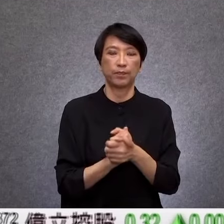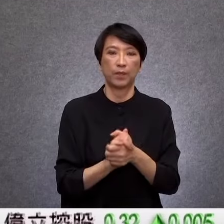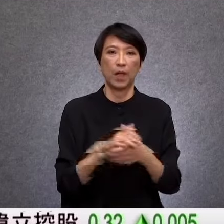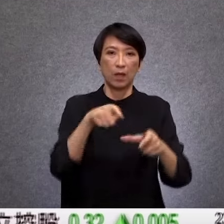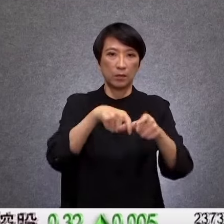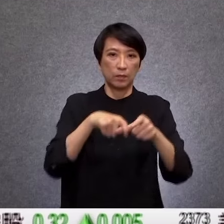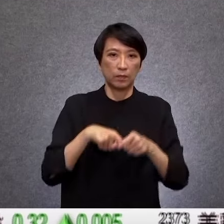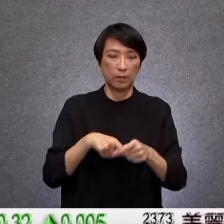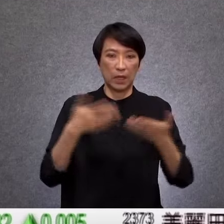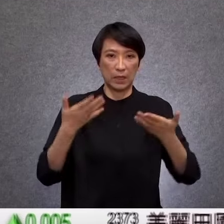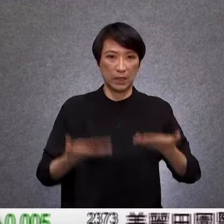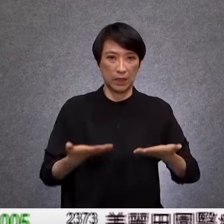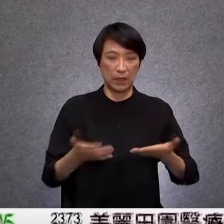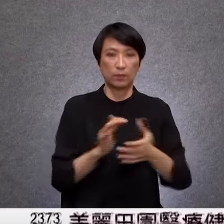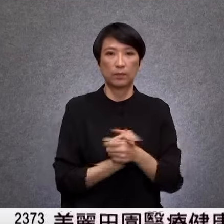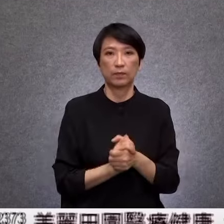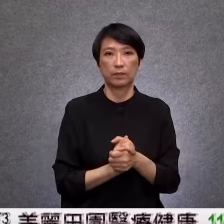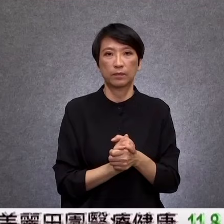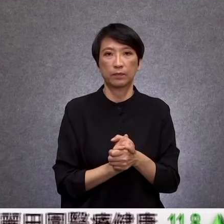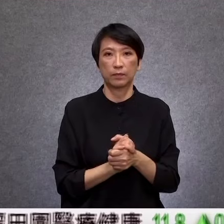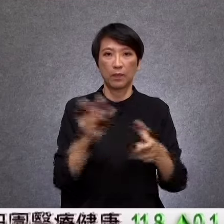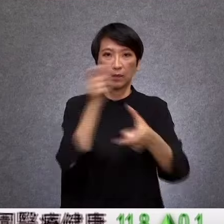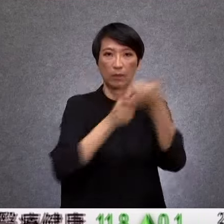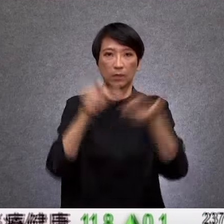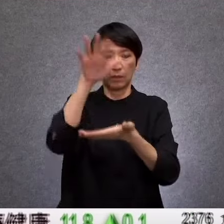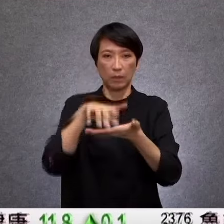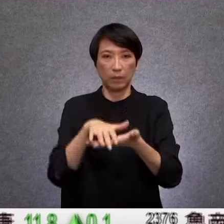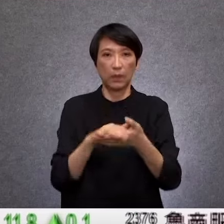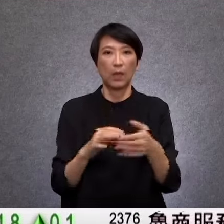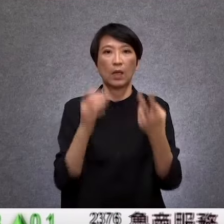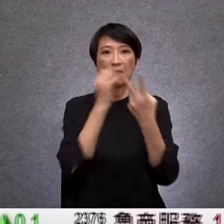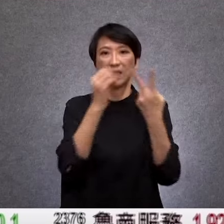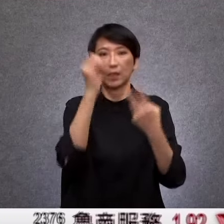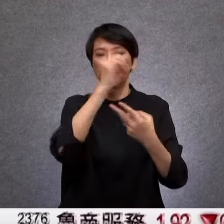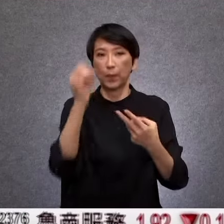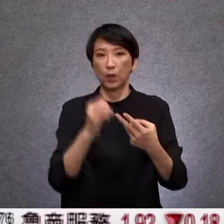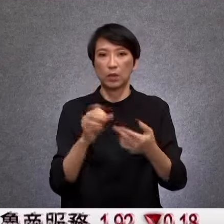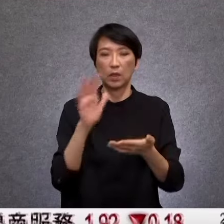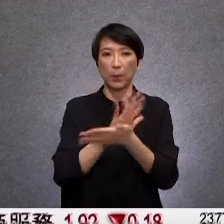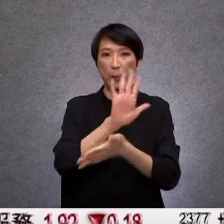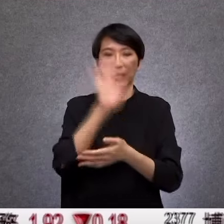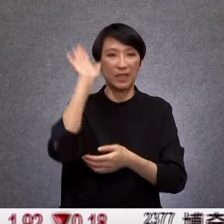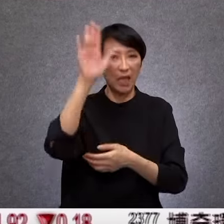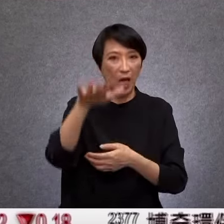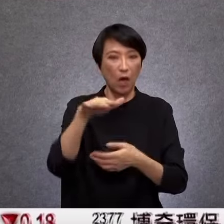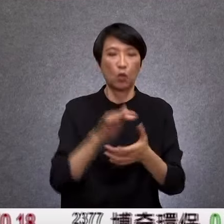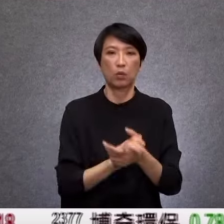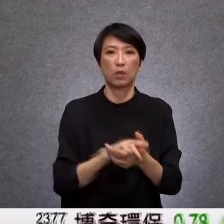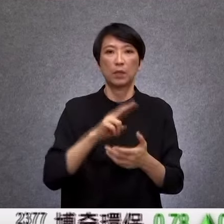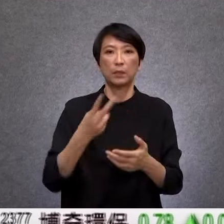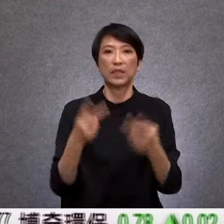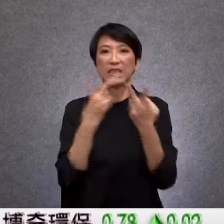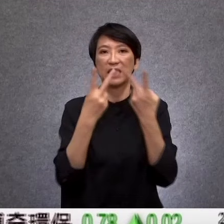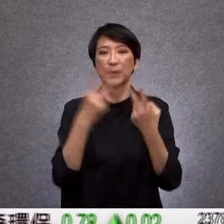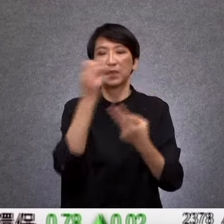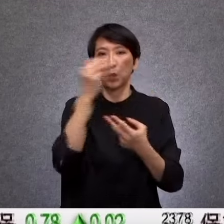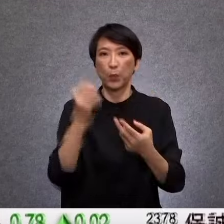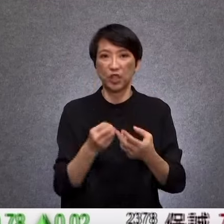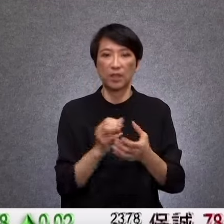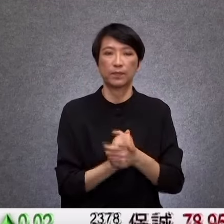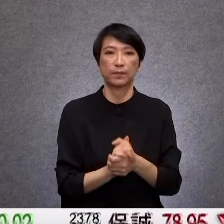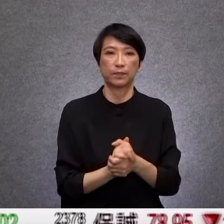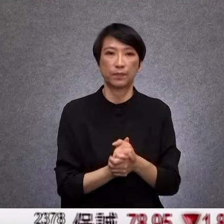22%左右。咁咧而我哋嘅收入咧，就由而家只係佔我哋生產總值20%，去到5年後